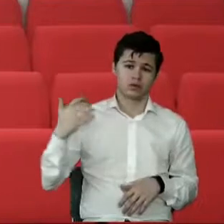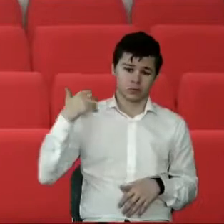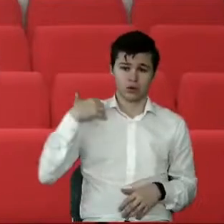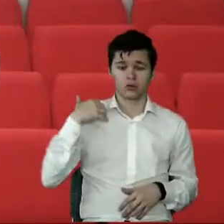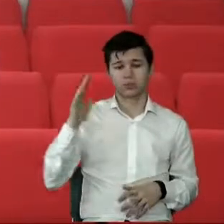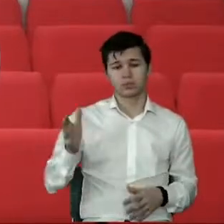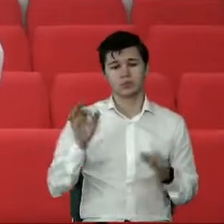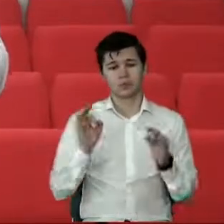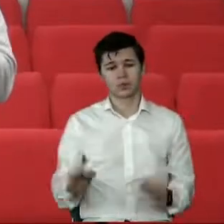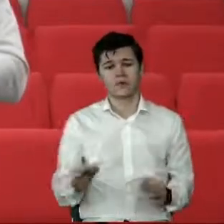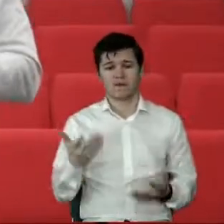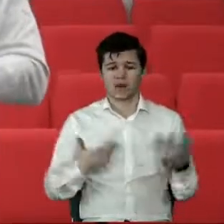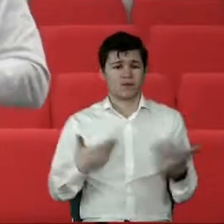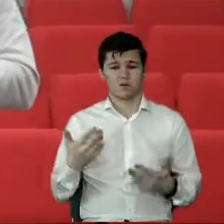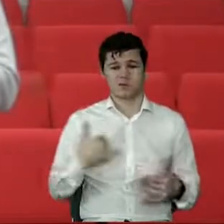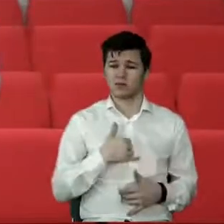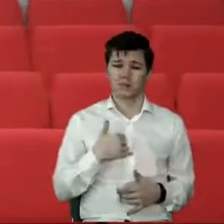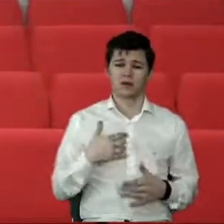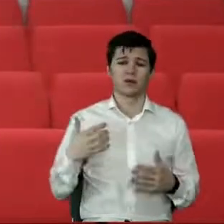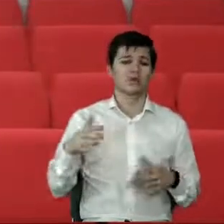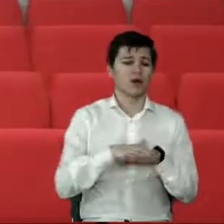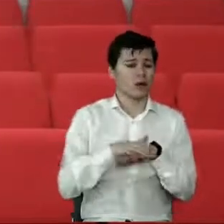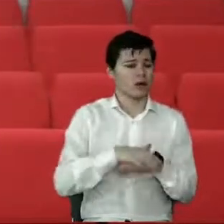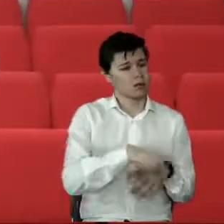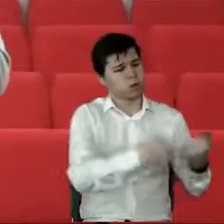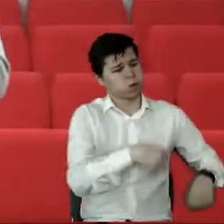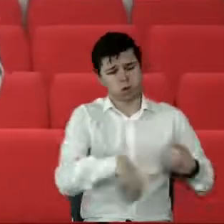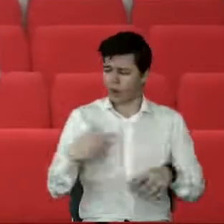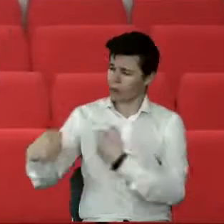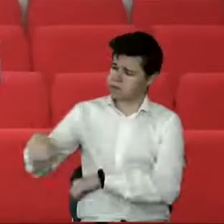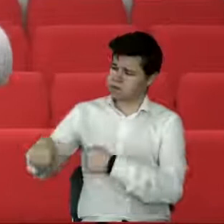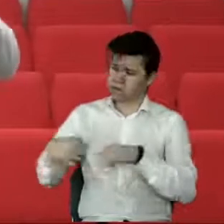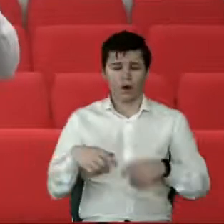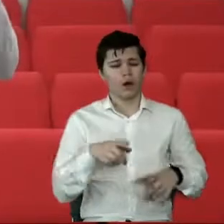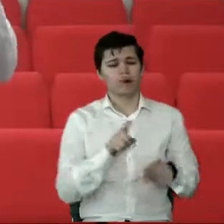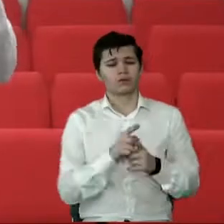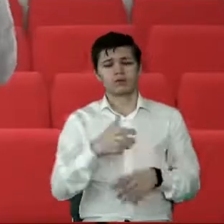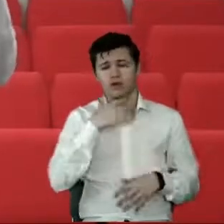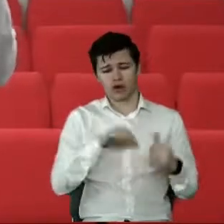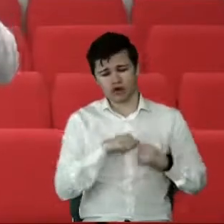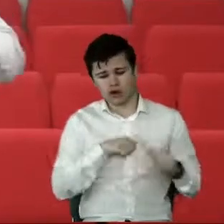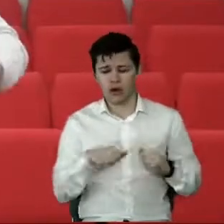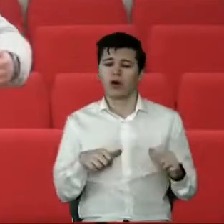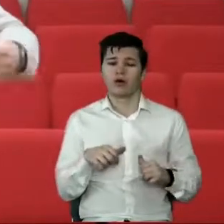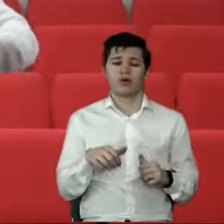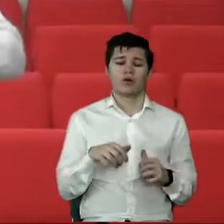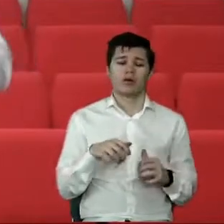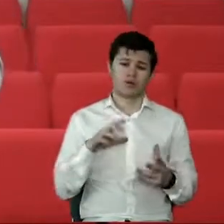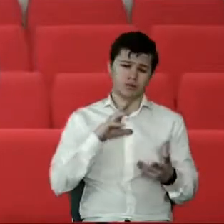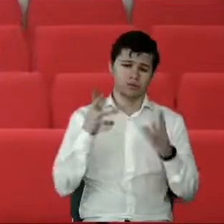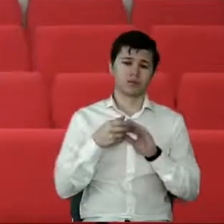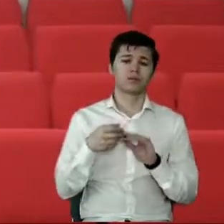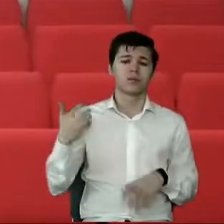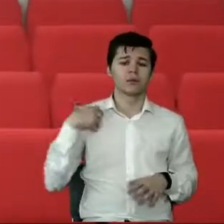правитель. Ну, знаете, недавно у меня был разговор с соседом моим, довольно-таки интересный. Я вкручиваю у нас в подъезде,